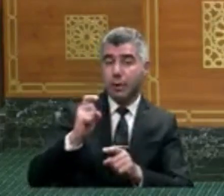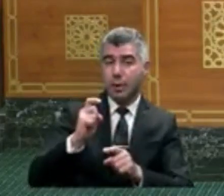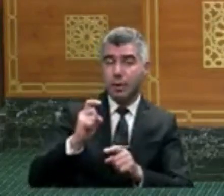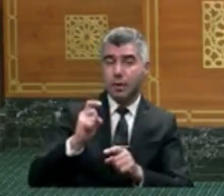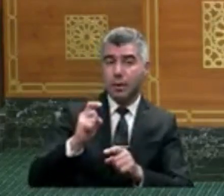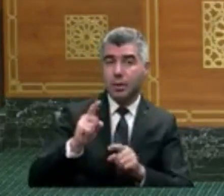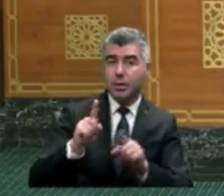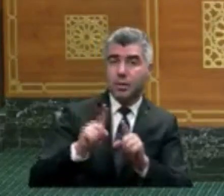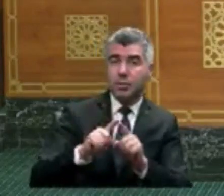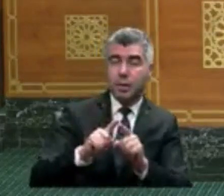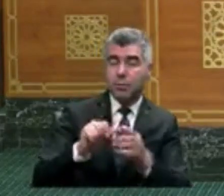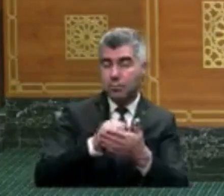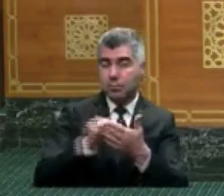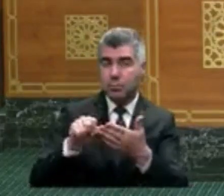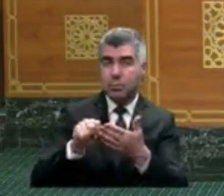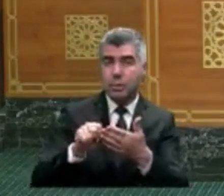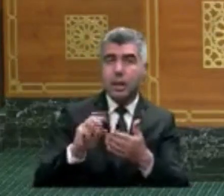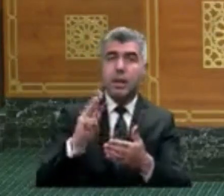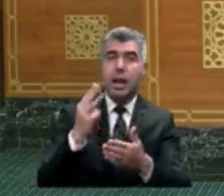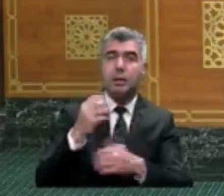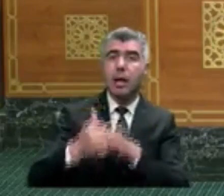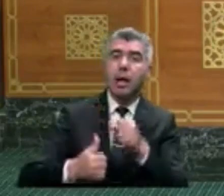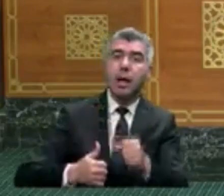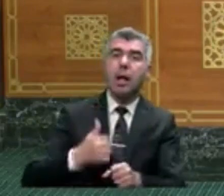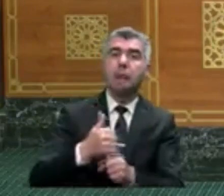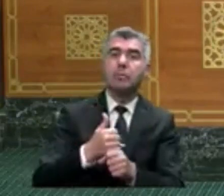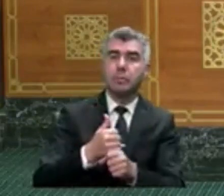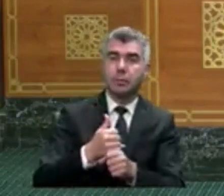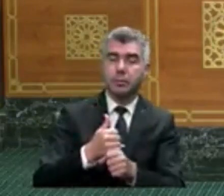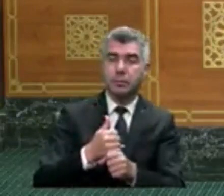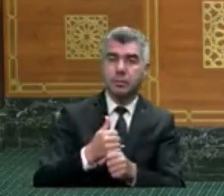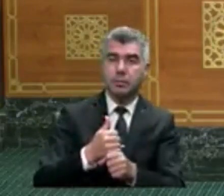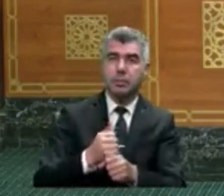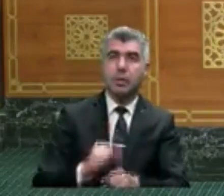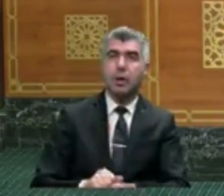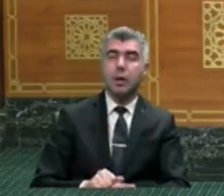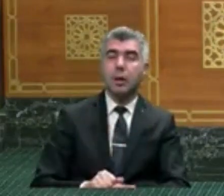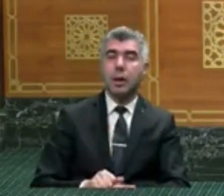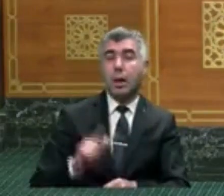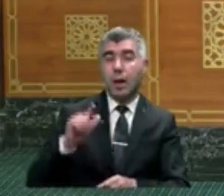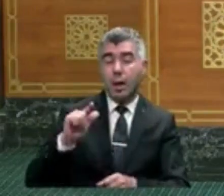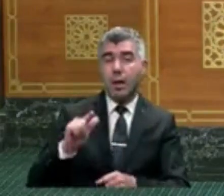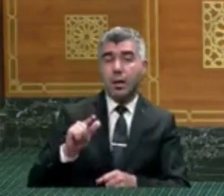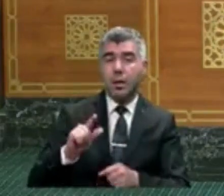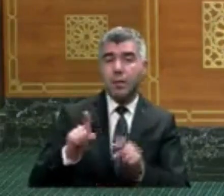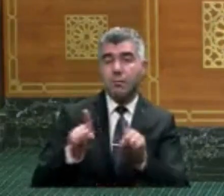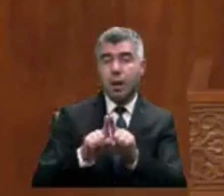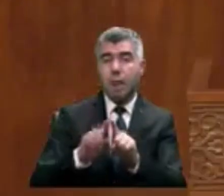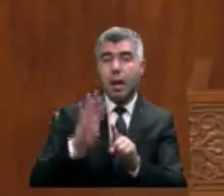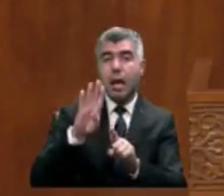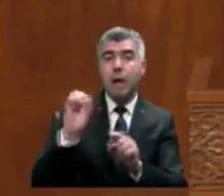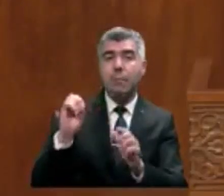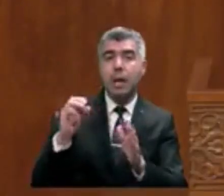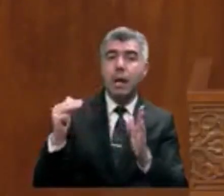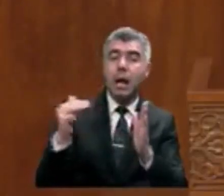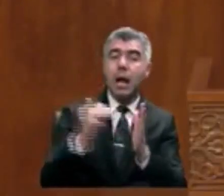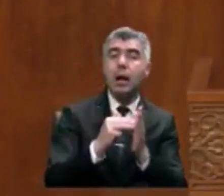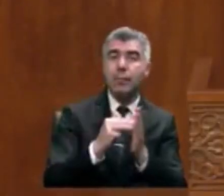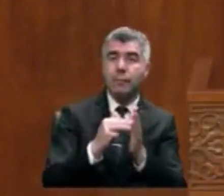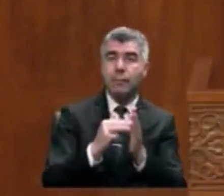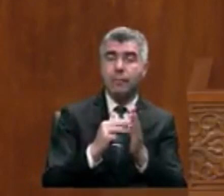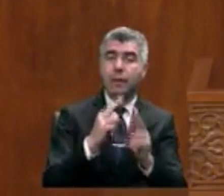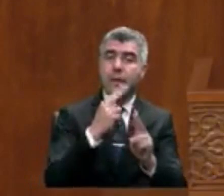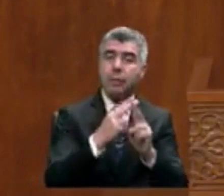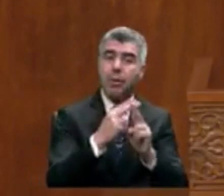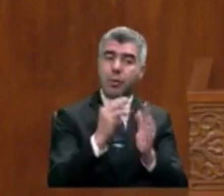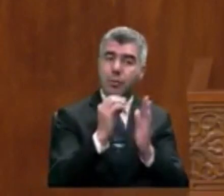36 شهر على ثلاث سنين شنو لاحظنا لاحظنا كاين بعض المرات من هذ 4 الف اللي قلتلكم مقيدين في مقيدين في